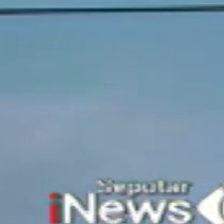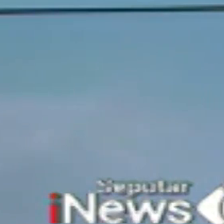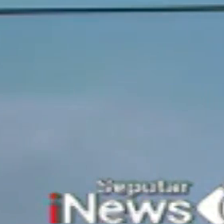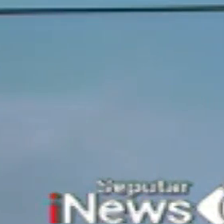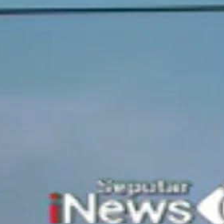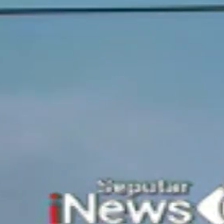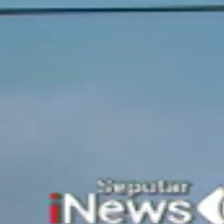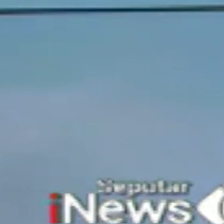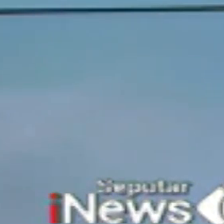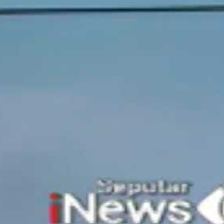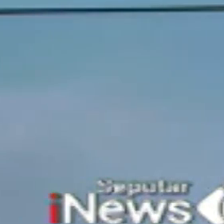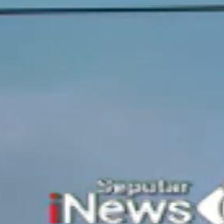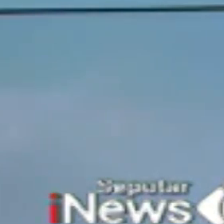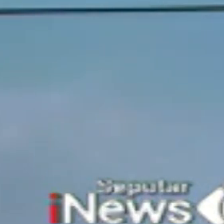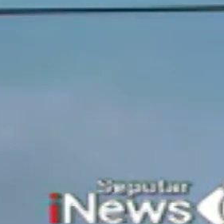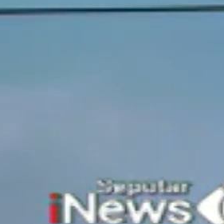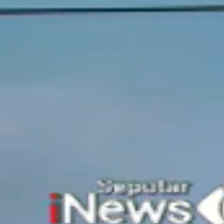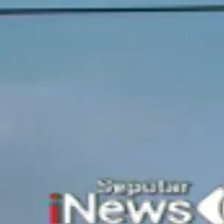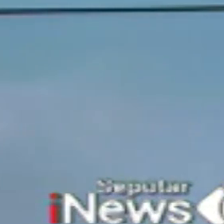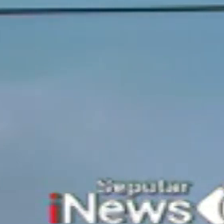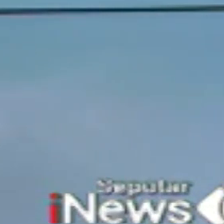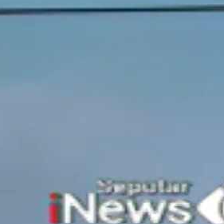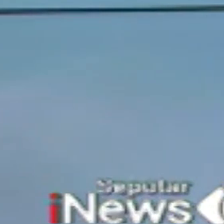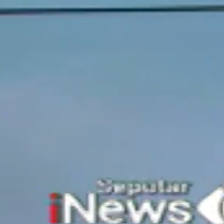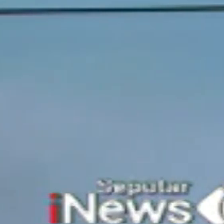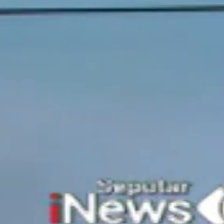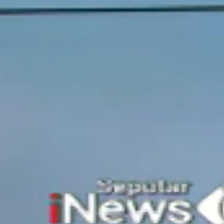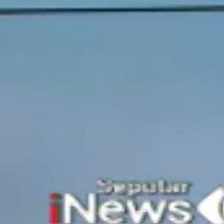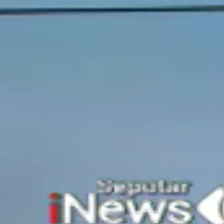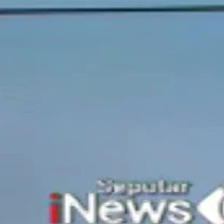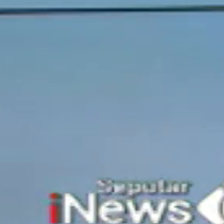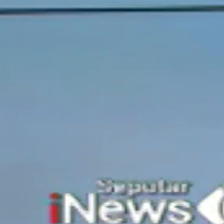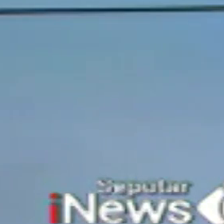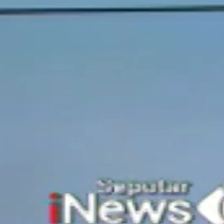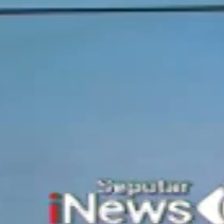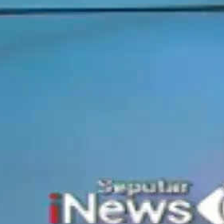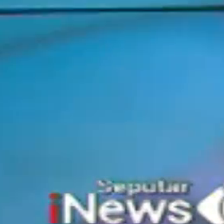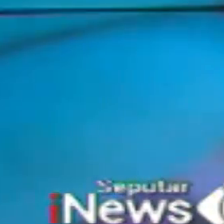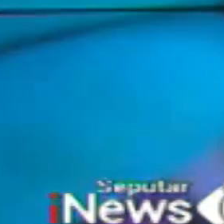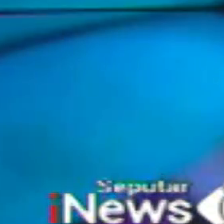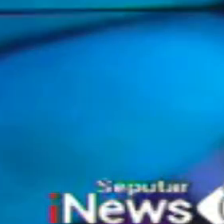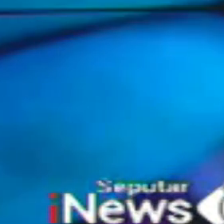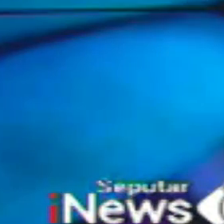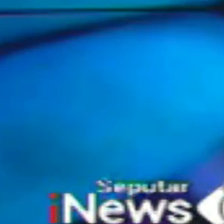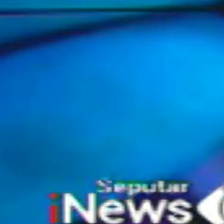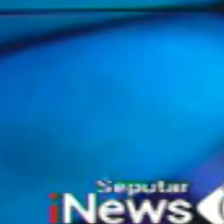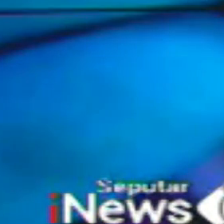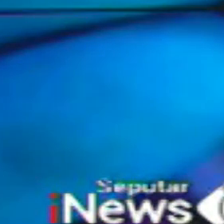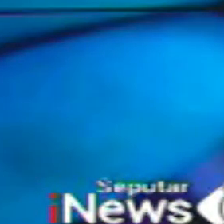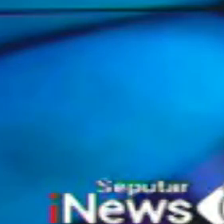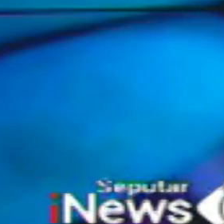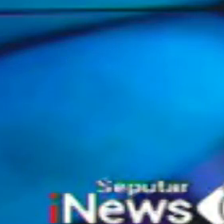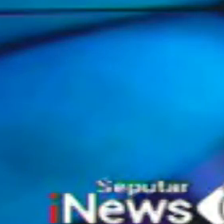Pemirsa, jumlah pasien positif corona di Indonesia terus bertambah. Sampai hari Minggu kemarin, yakni mencapai 1.285